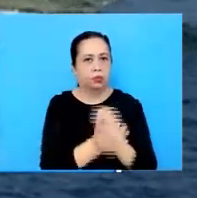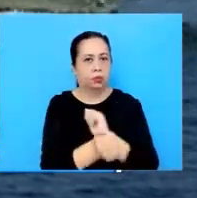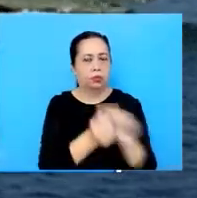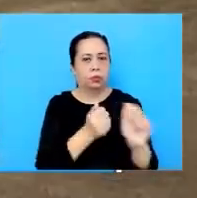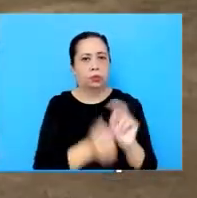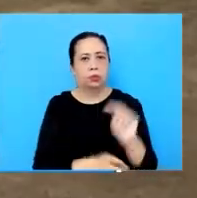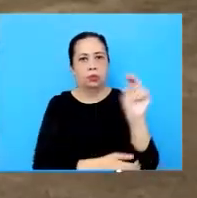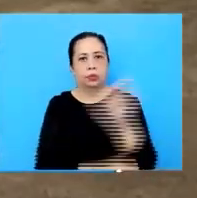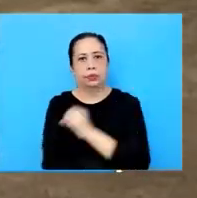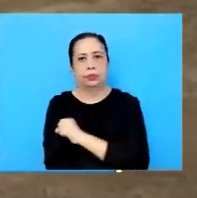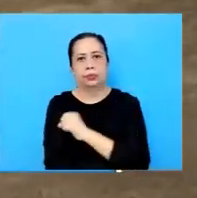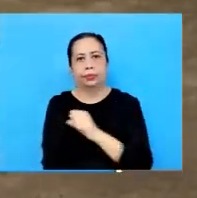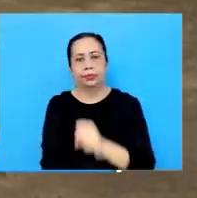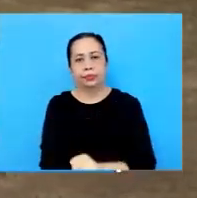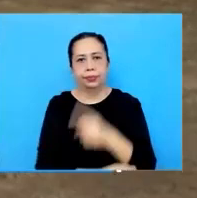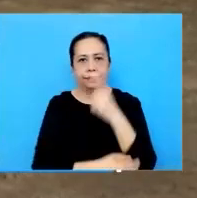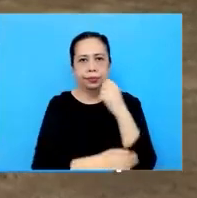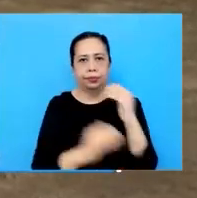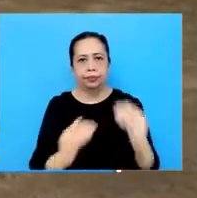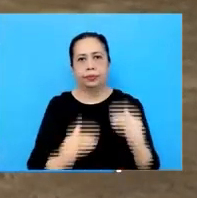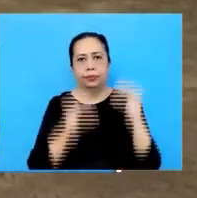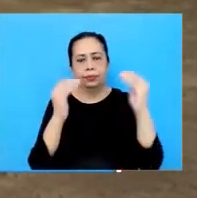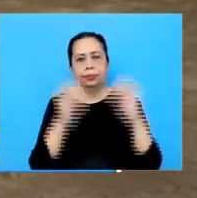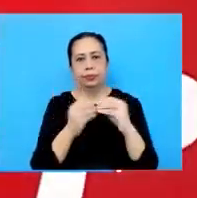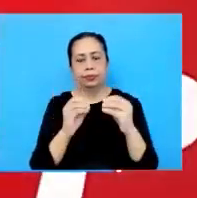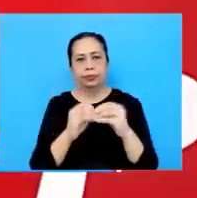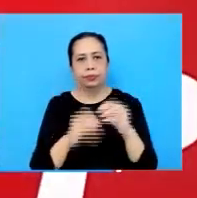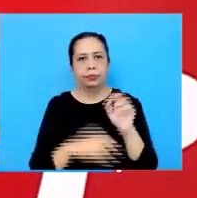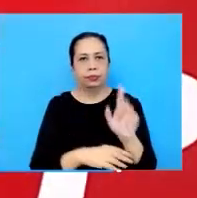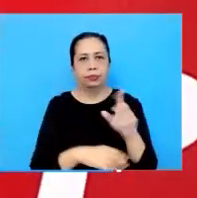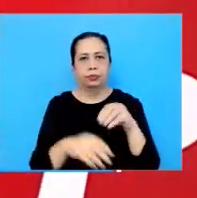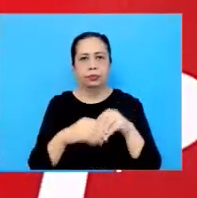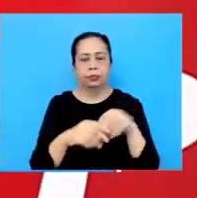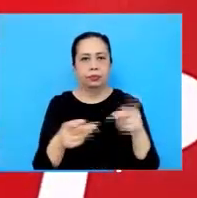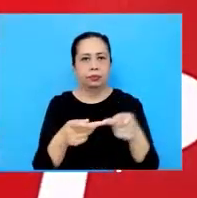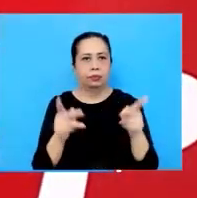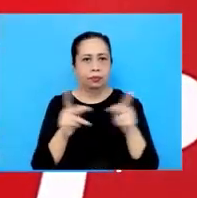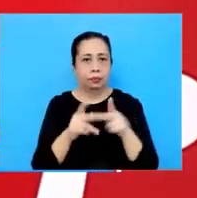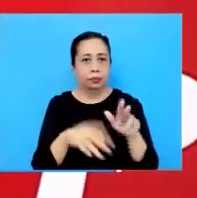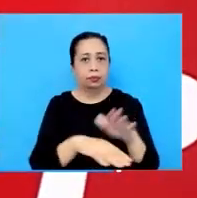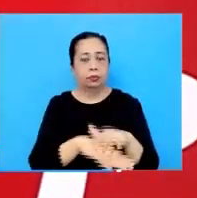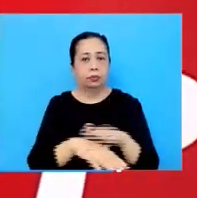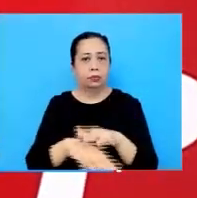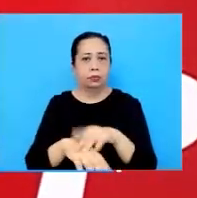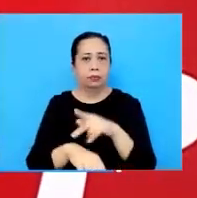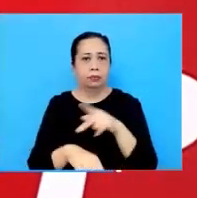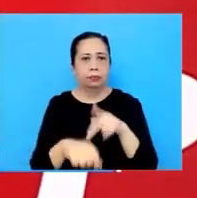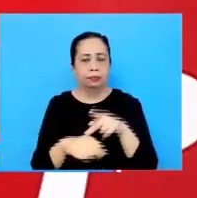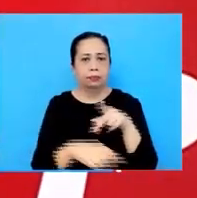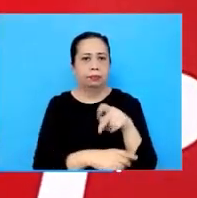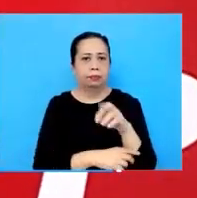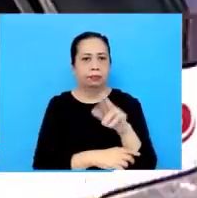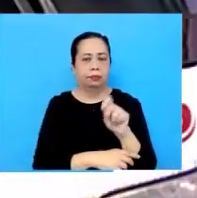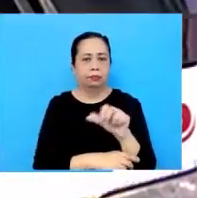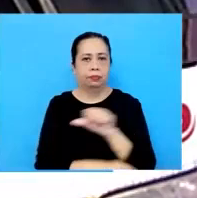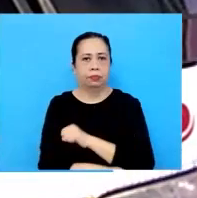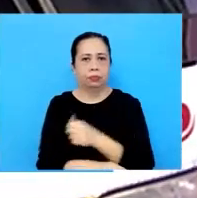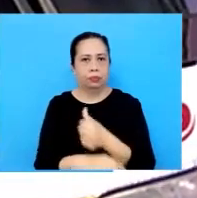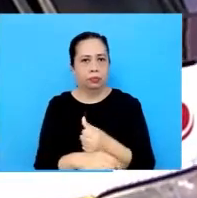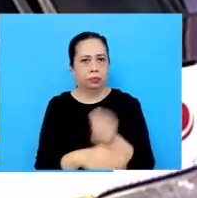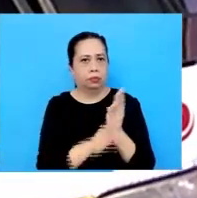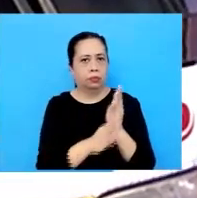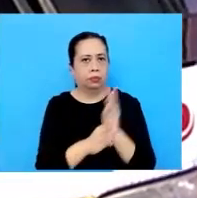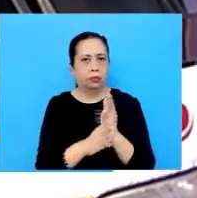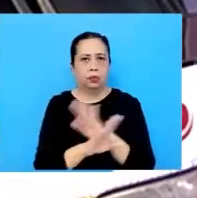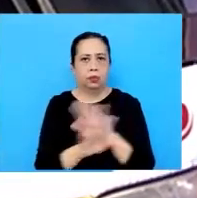Northern Samar dahil sa nakataas na ang signal number 2 sa lugar. Nag-abiso naman ng Philippine Ports Authority sa mga terminal ng bus na huwag